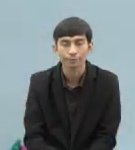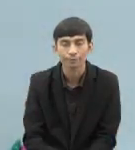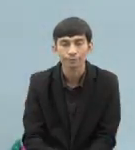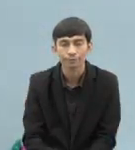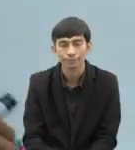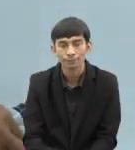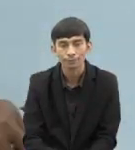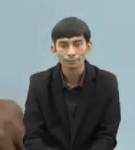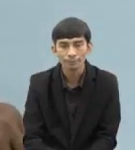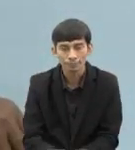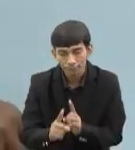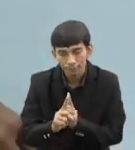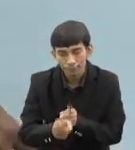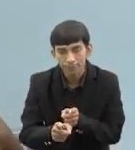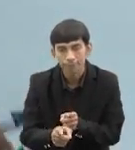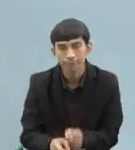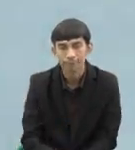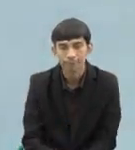Chầm láo ấy con.